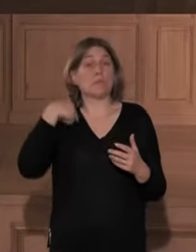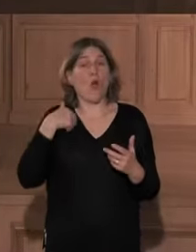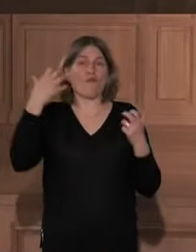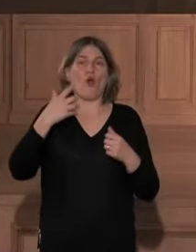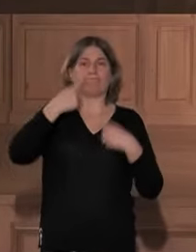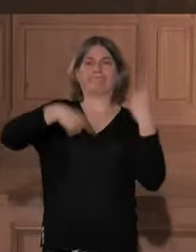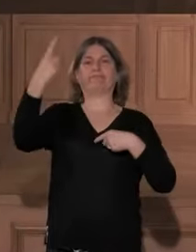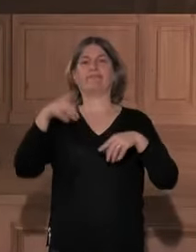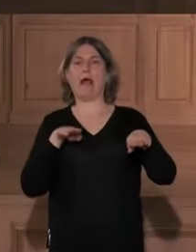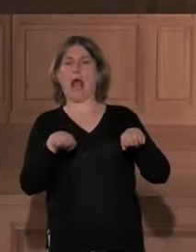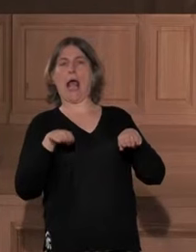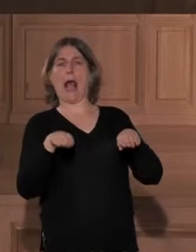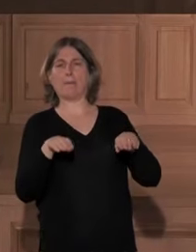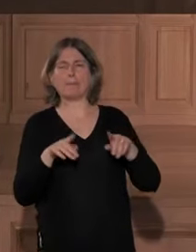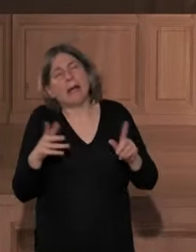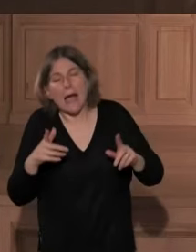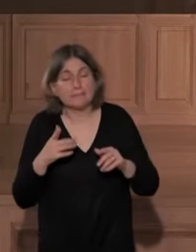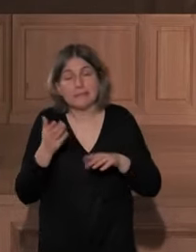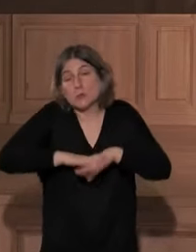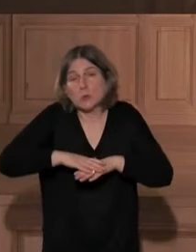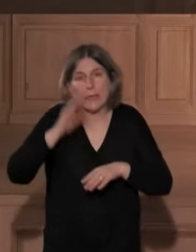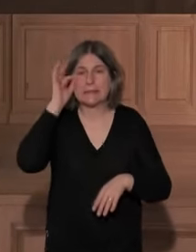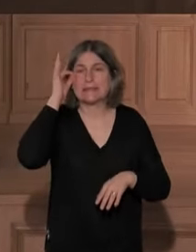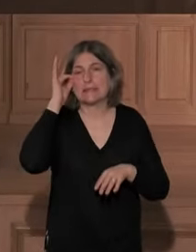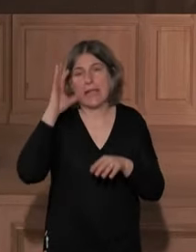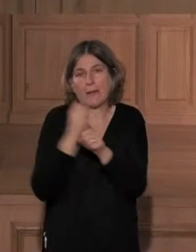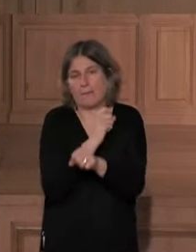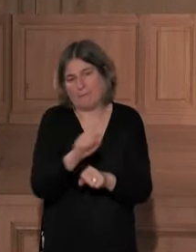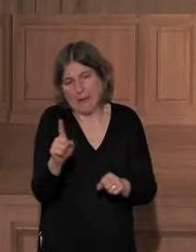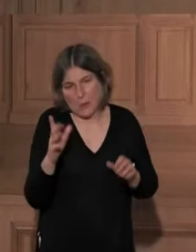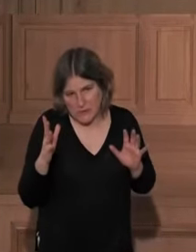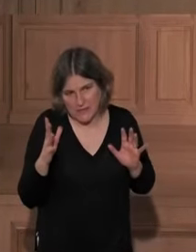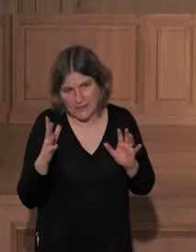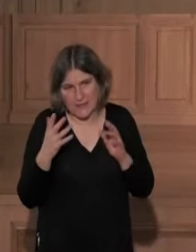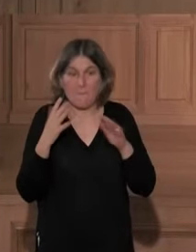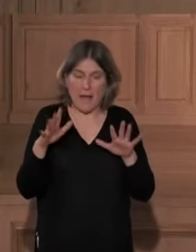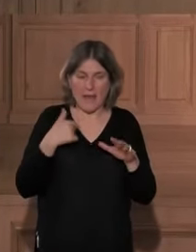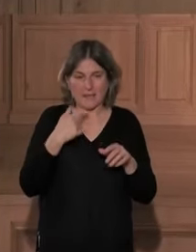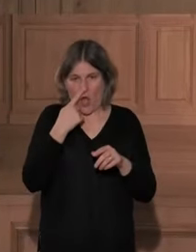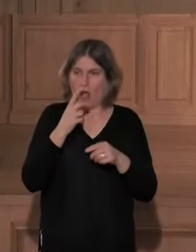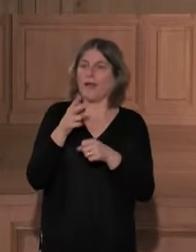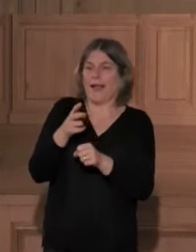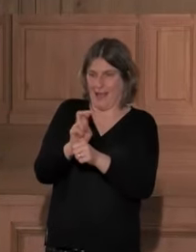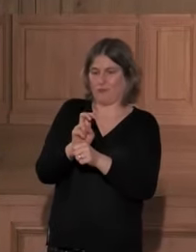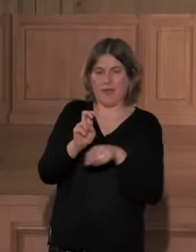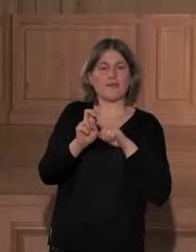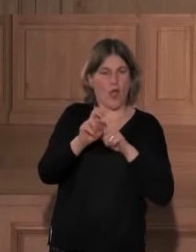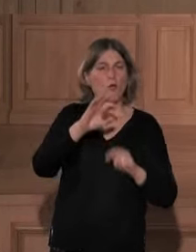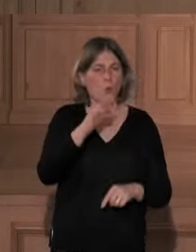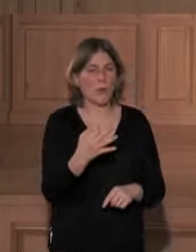devenu, mais un bon éducateur grâce à eux. Voilà. Et donc, je me suis attaché à eux. Et depuis,